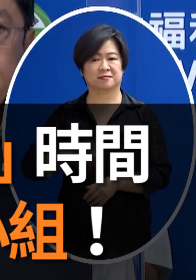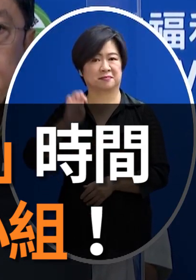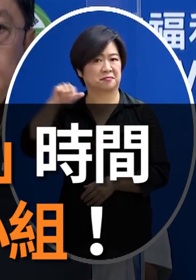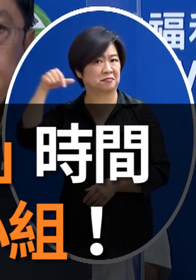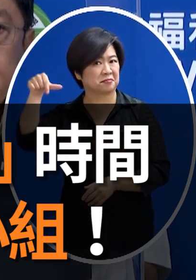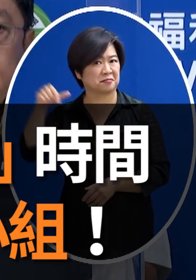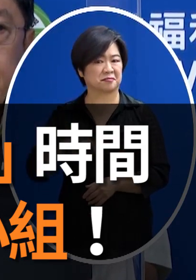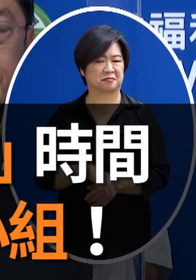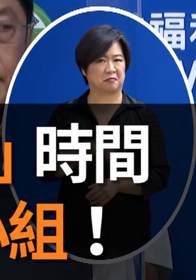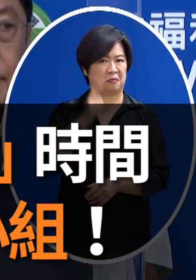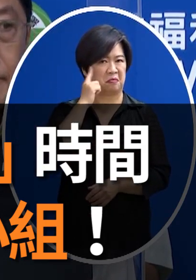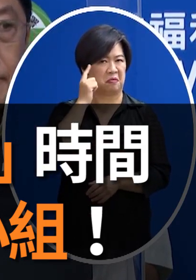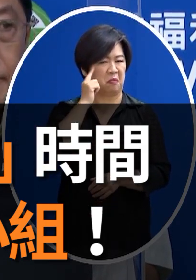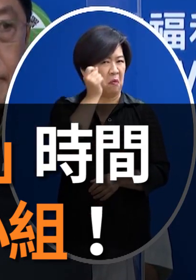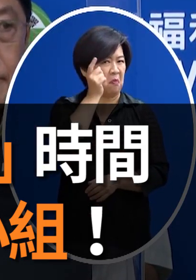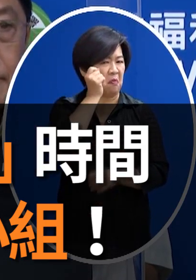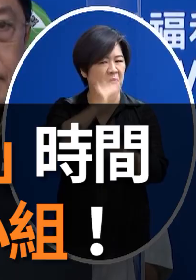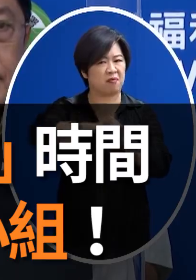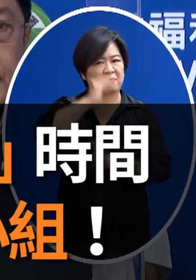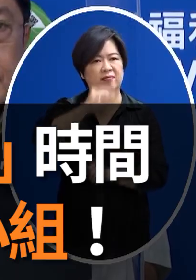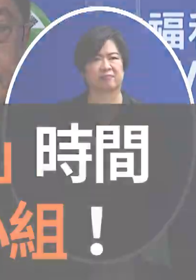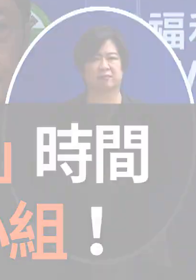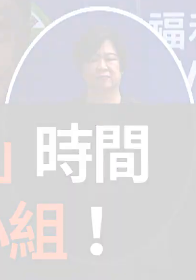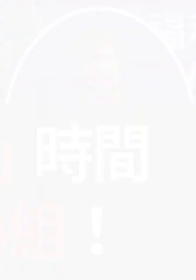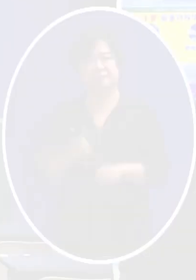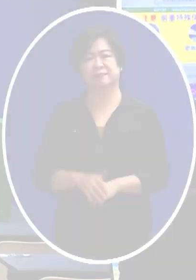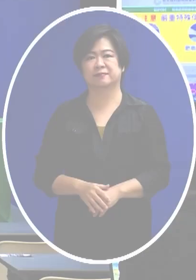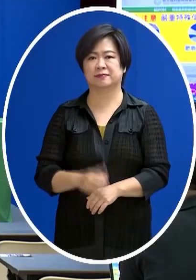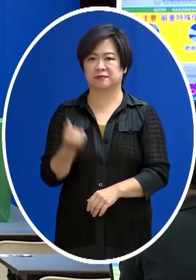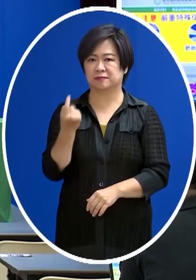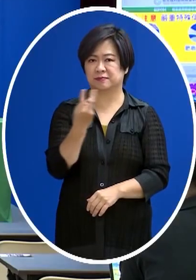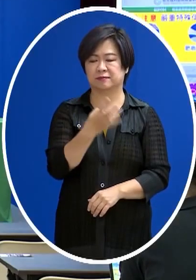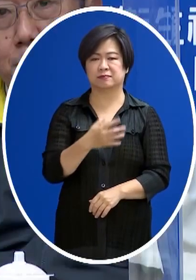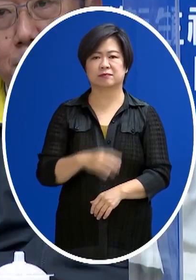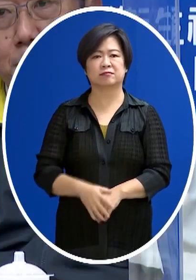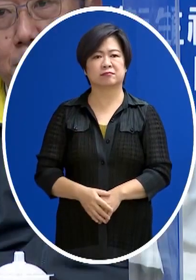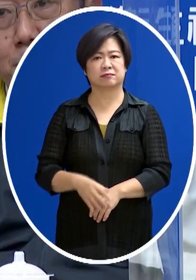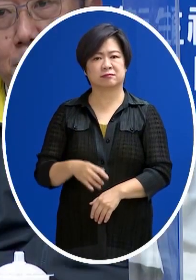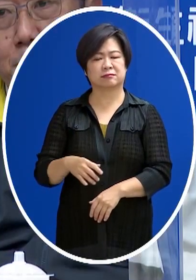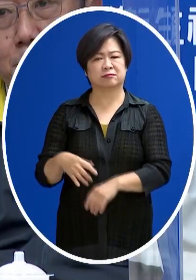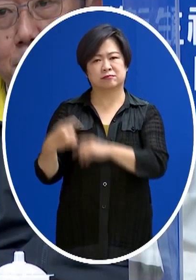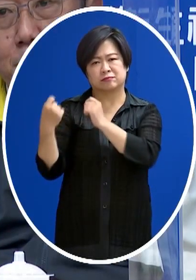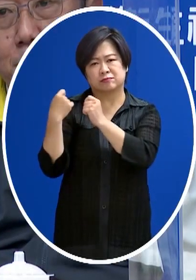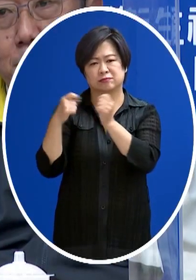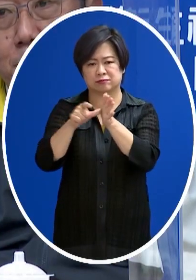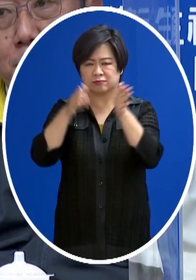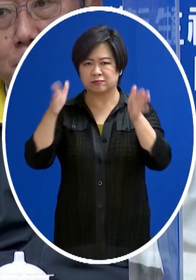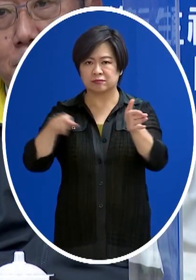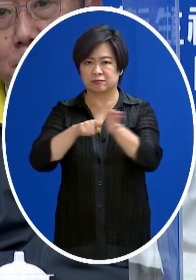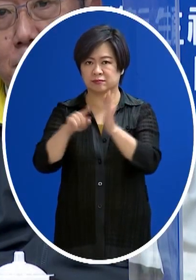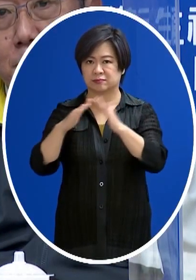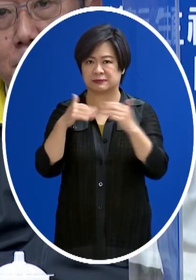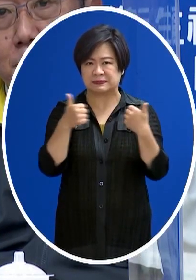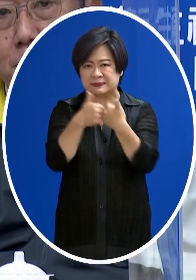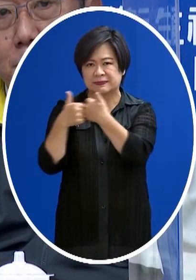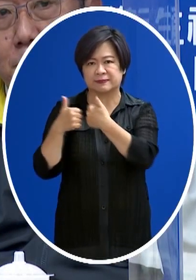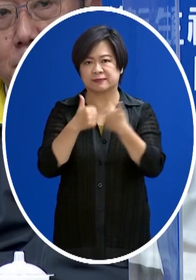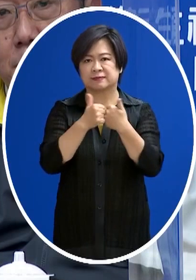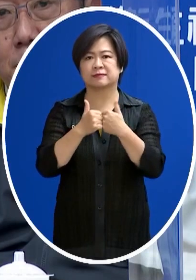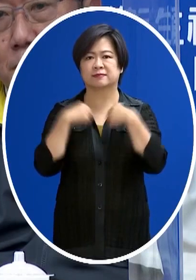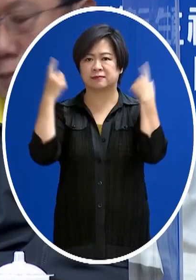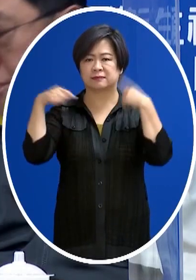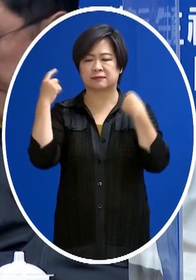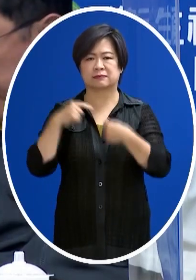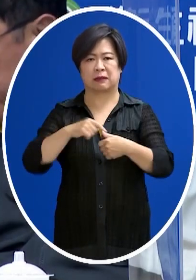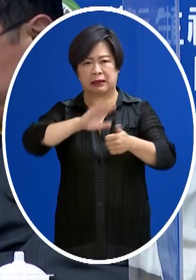的高，但是我们的手脚也非常灵活。但在这段时间哈，真的是专家会议都是哈随叫